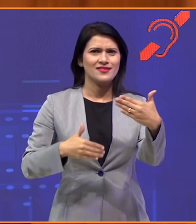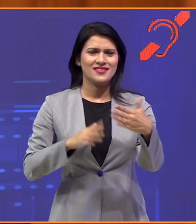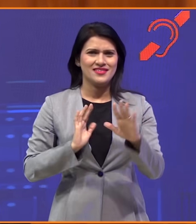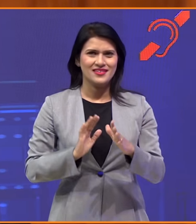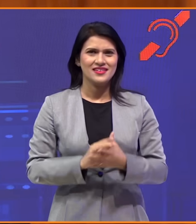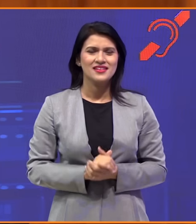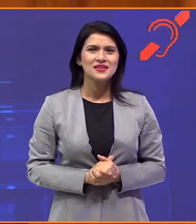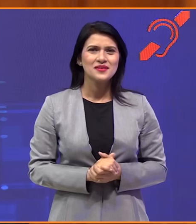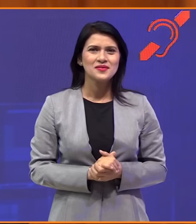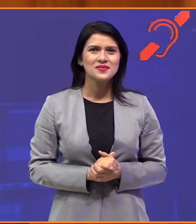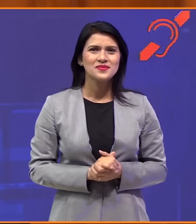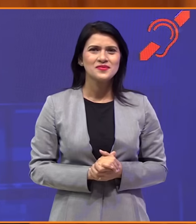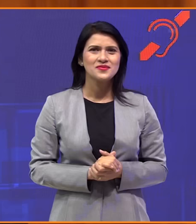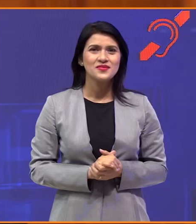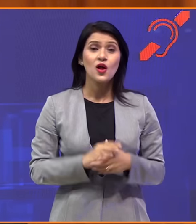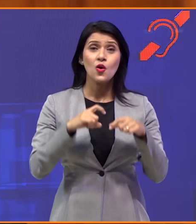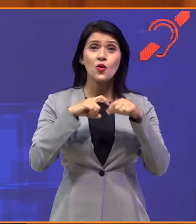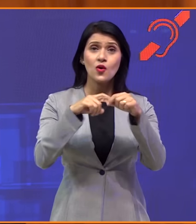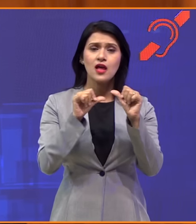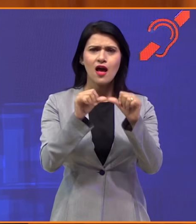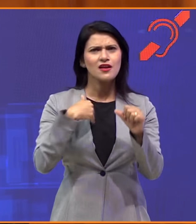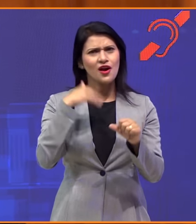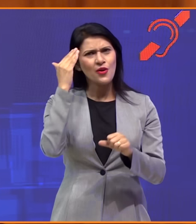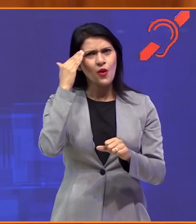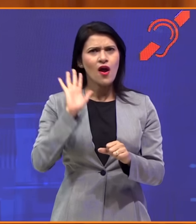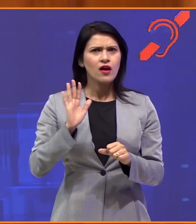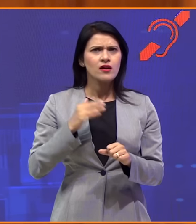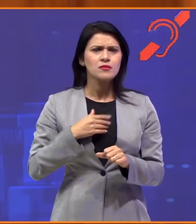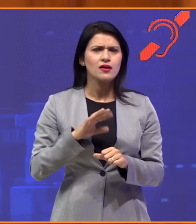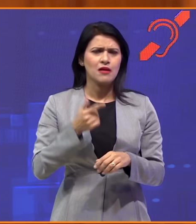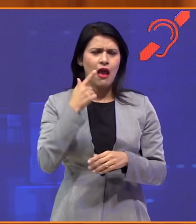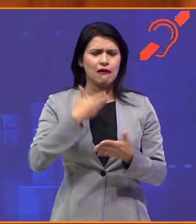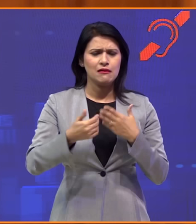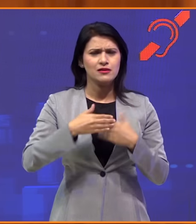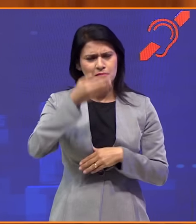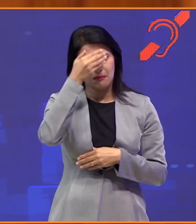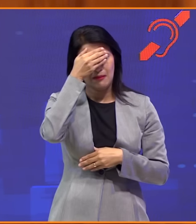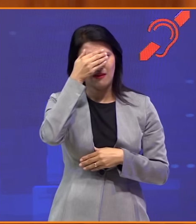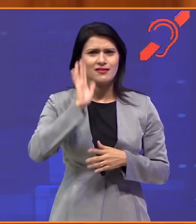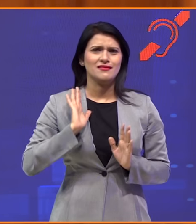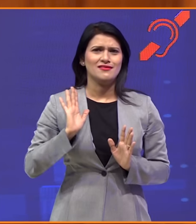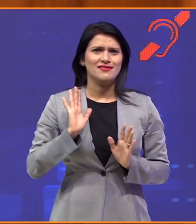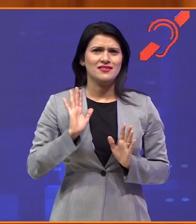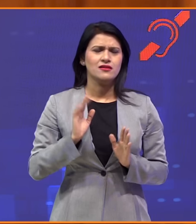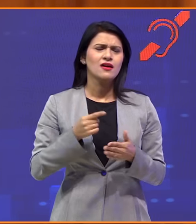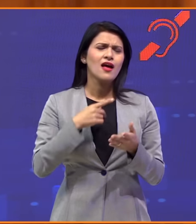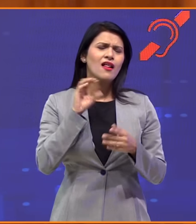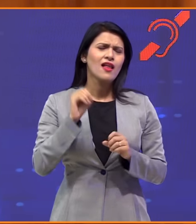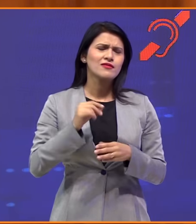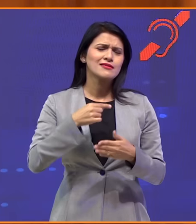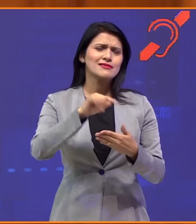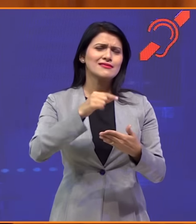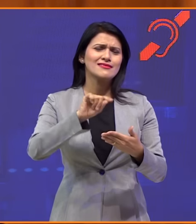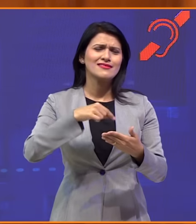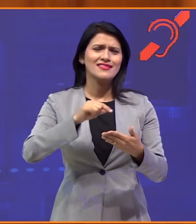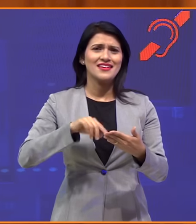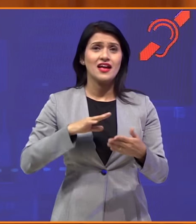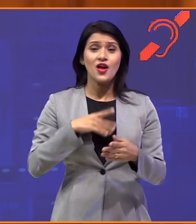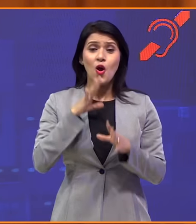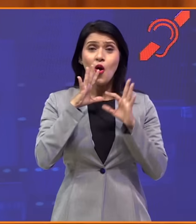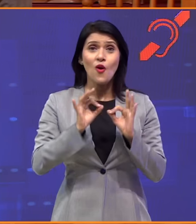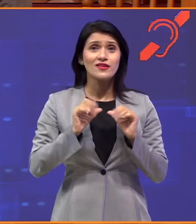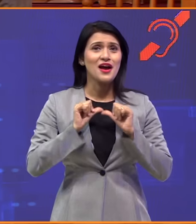तो लिटरली जो क्वेश्चन का आंसर मुझे आता था उस समय मैं ऐसे कर लेता था और ऐसे ही जो है गेस प ताकि मैं सही